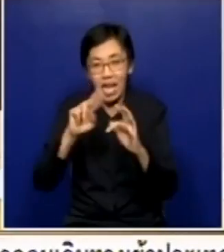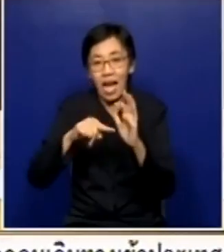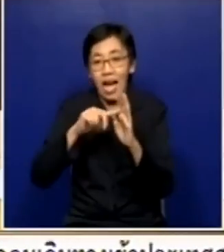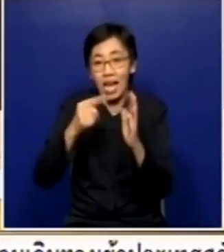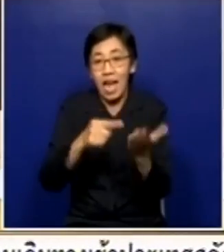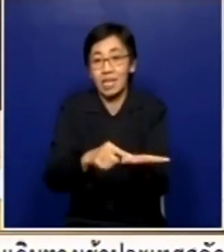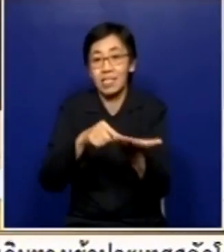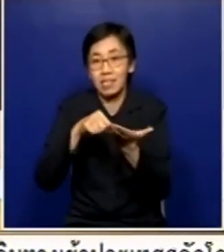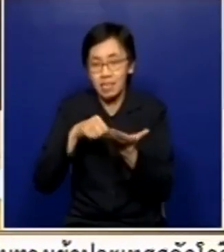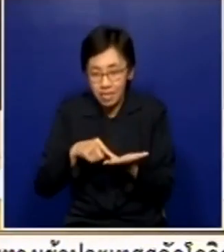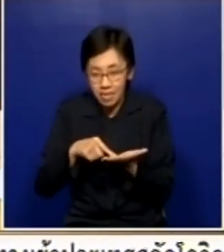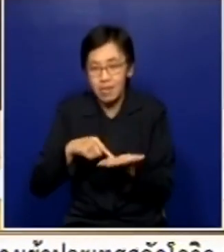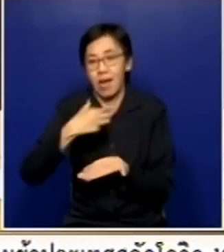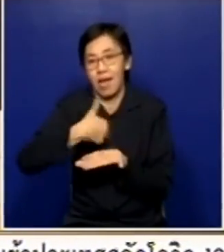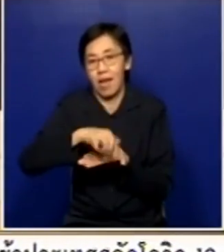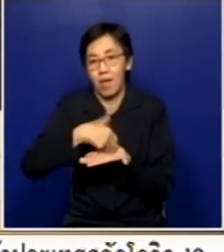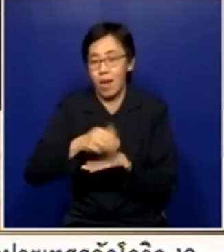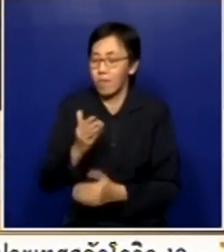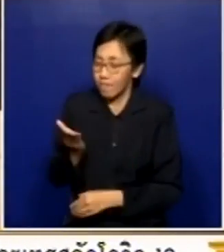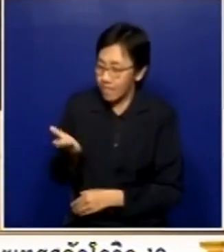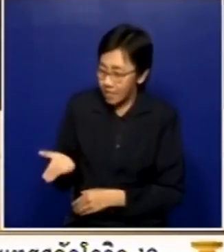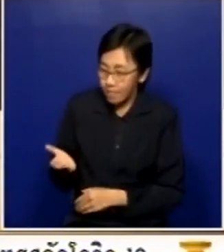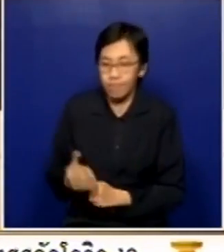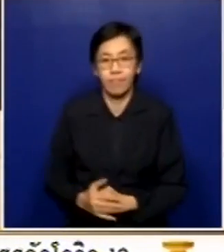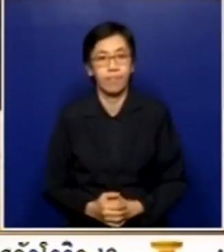เจอนักจะนะครับ